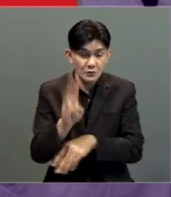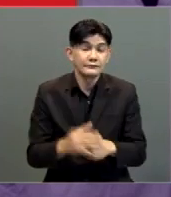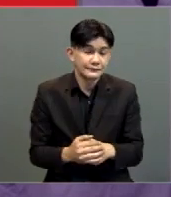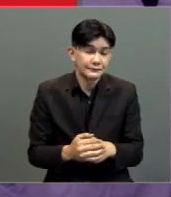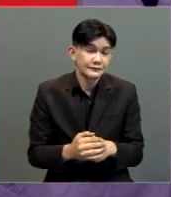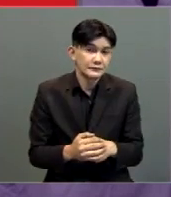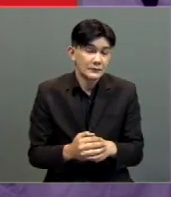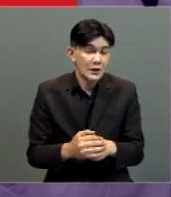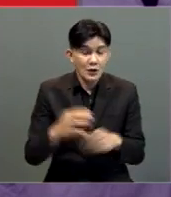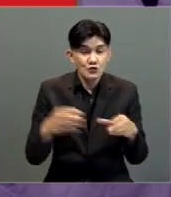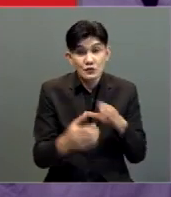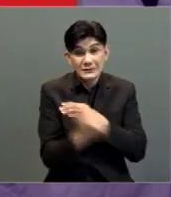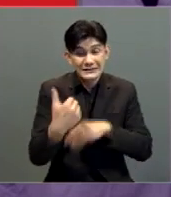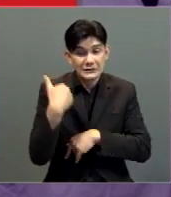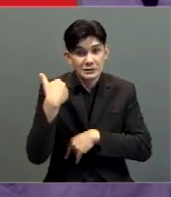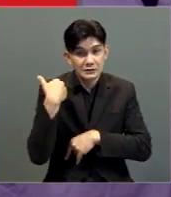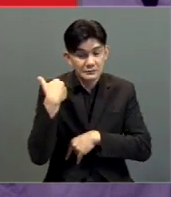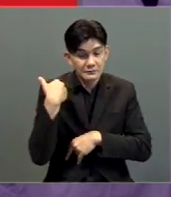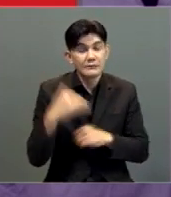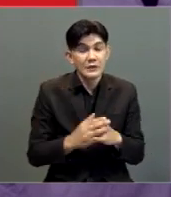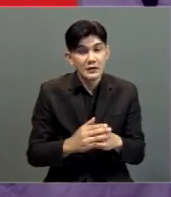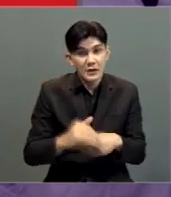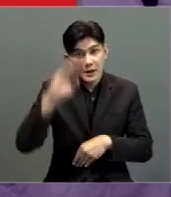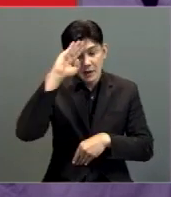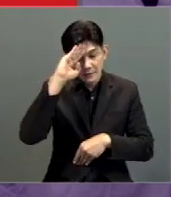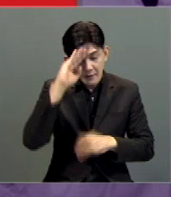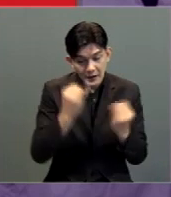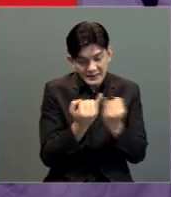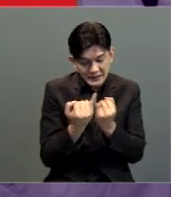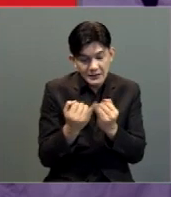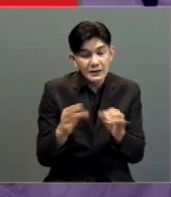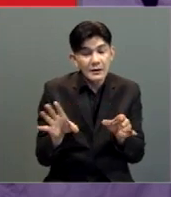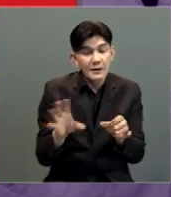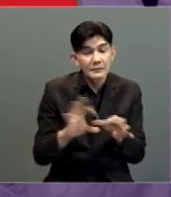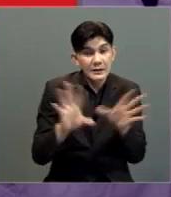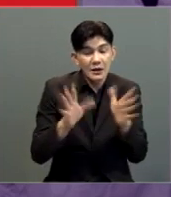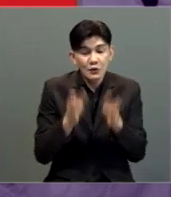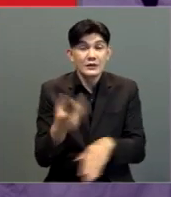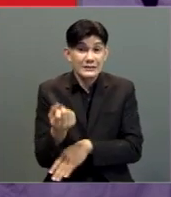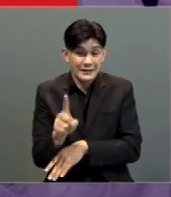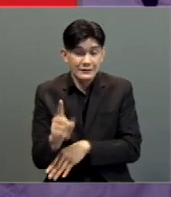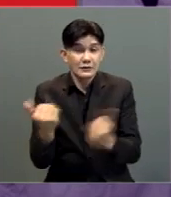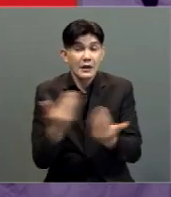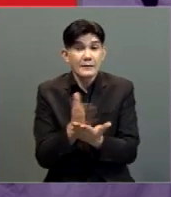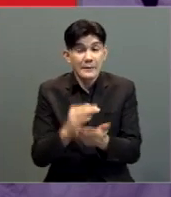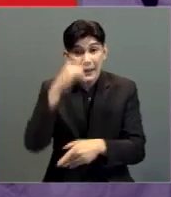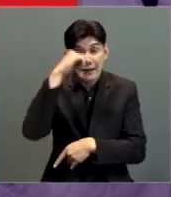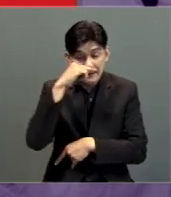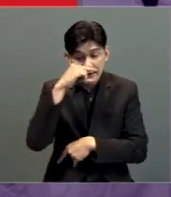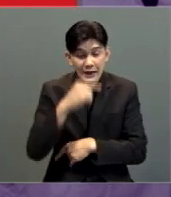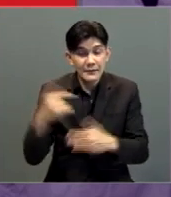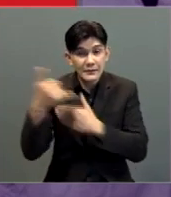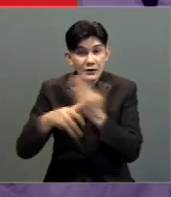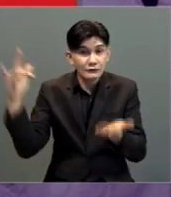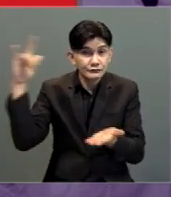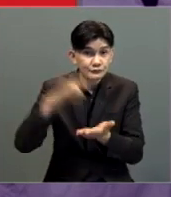ขณะที่ผู้ปวยกลมอื่นๆ ที่ไม่ได้เกี่ยวข้องกับกลมคนก่อนหน้านี้เลยมีอยู่ 11 คนด้กันนะคะแบงเป็คนไทยทเดินทางก